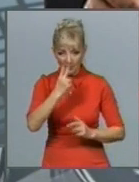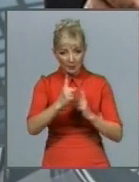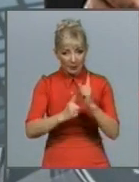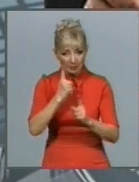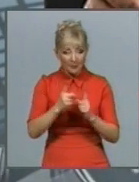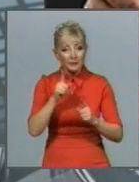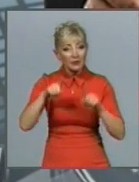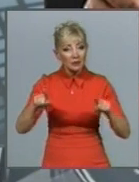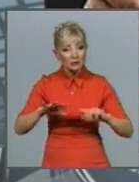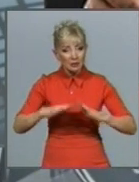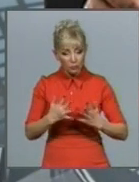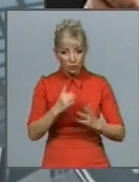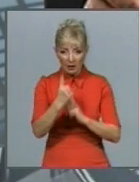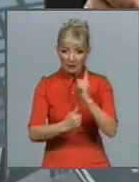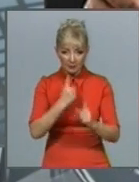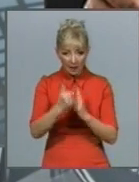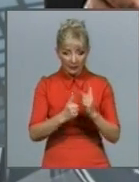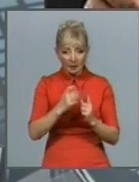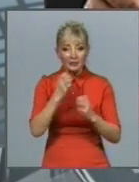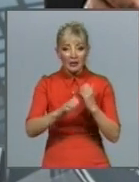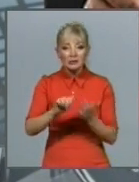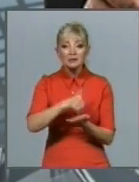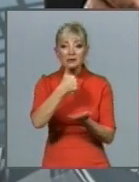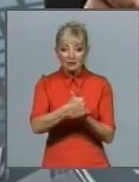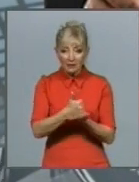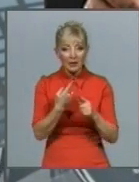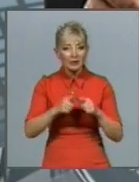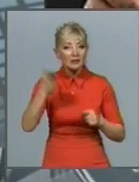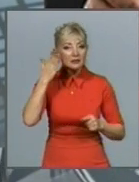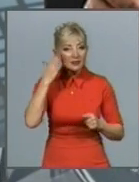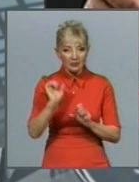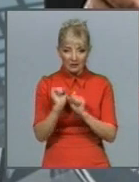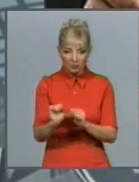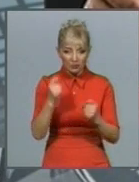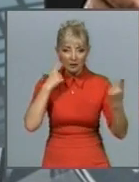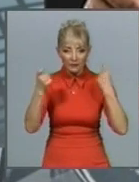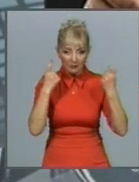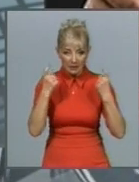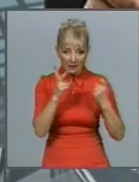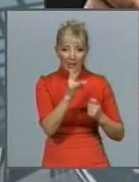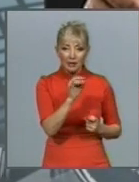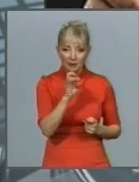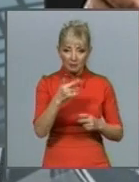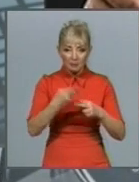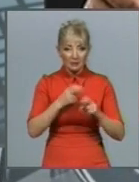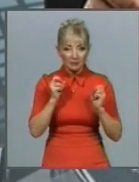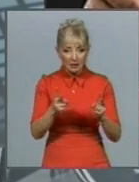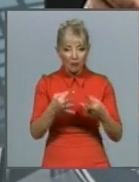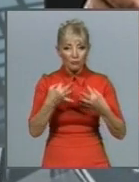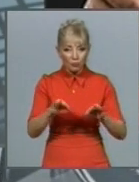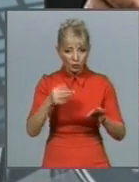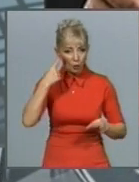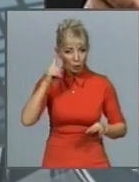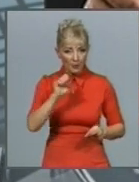значно перероблені. Серед основних якостей цінуватиметься знання з захисту інформації, кібербезпеки, вільне володіння